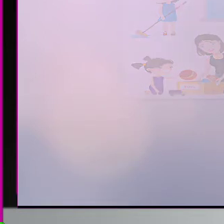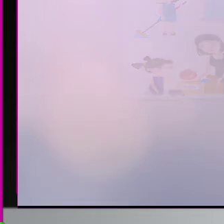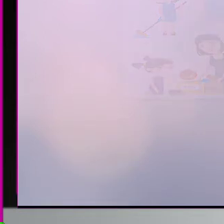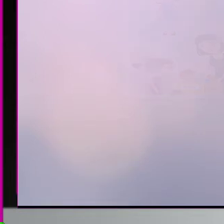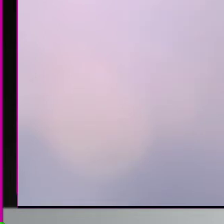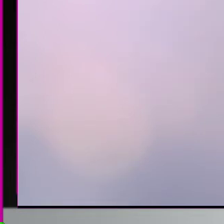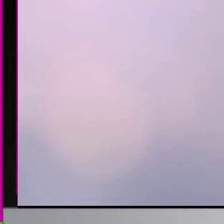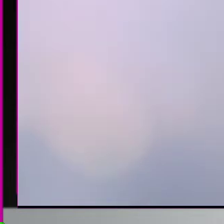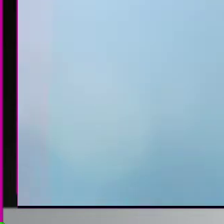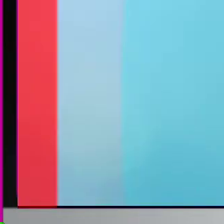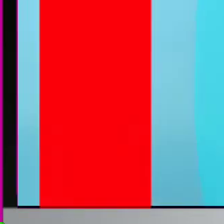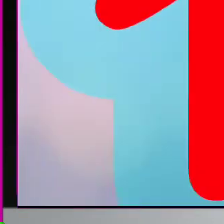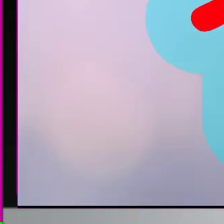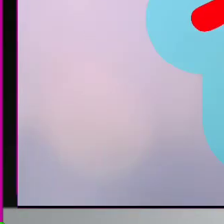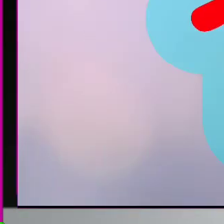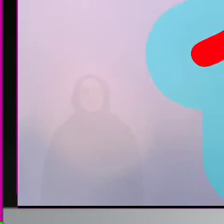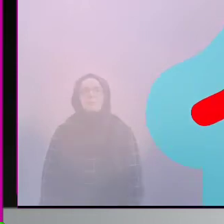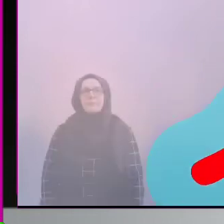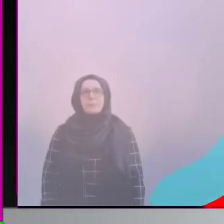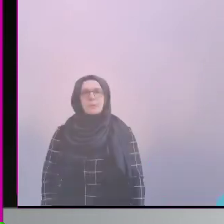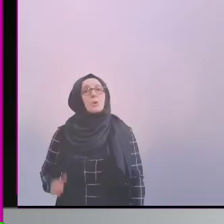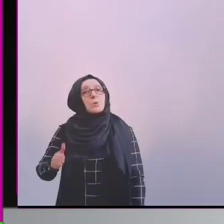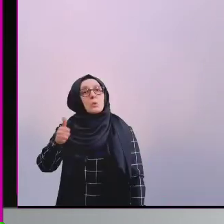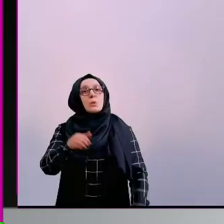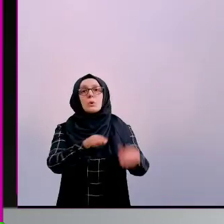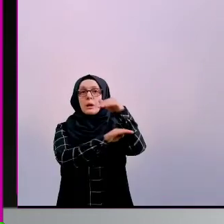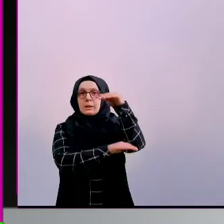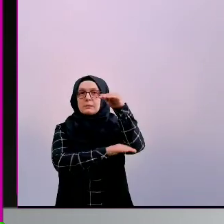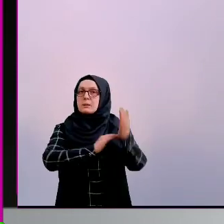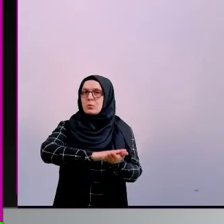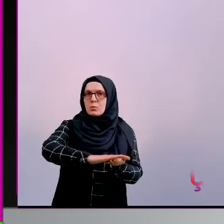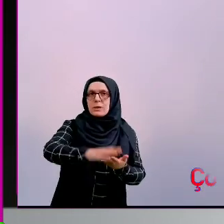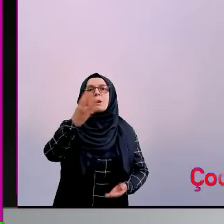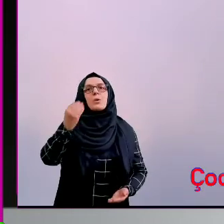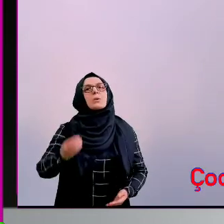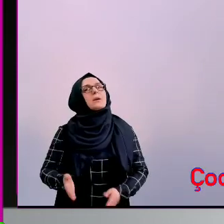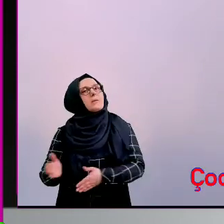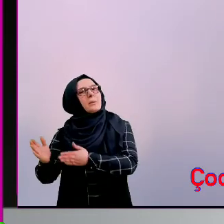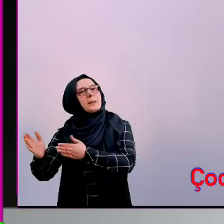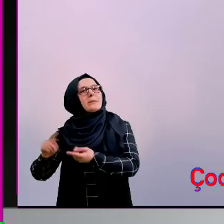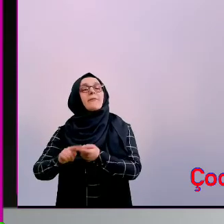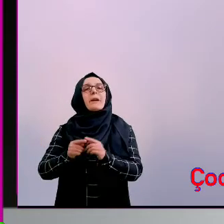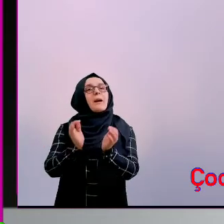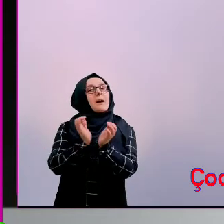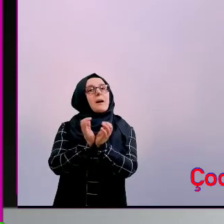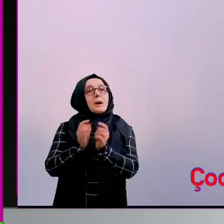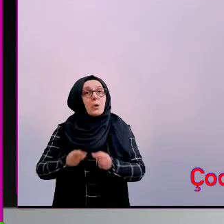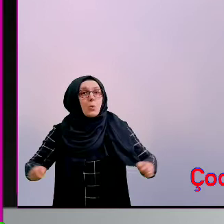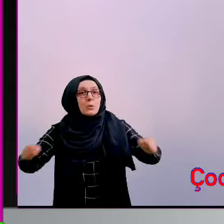takdir ettiğinizi mutlaka belirtin. Günlük hayatınızı düzenli olarak devam ettirin ve aile